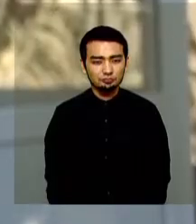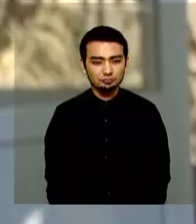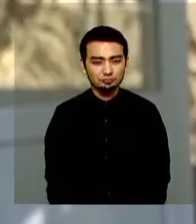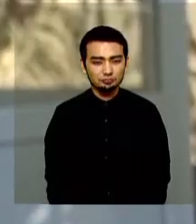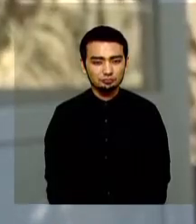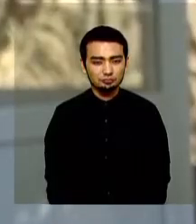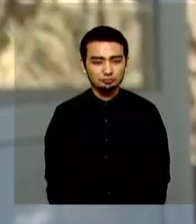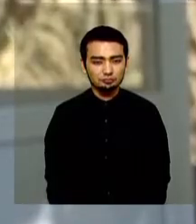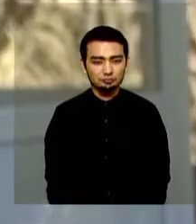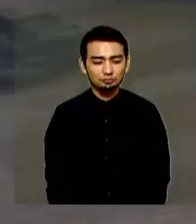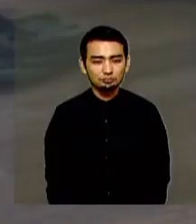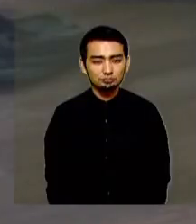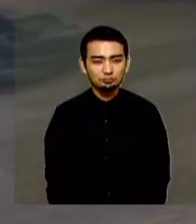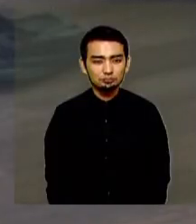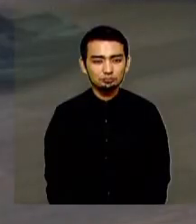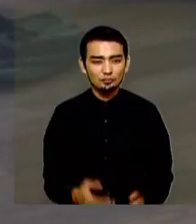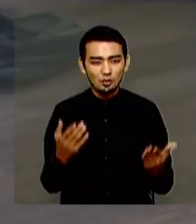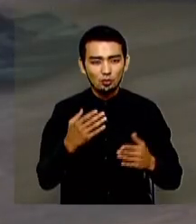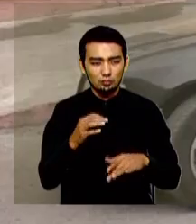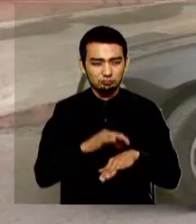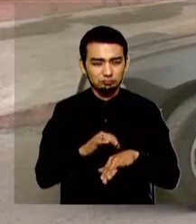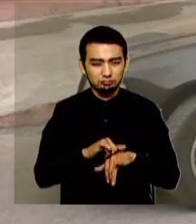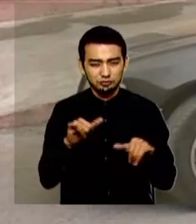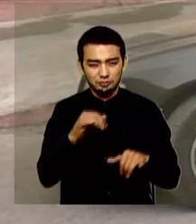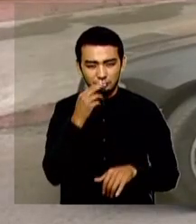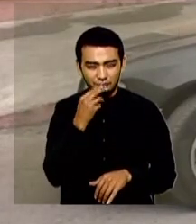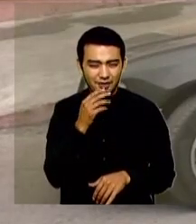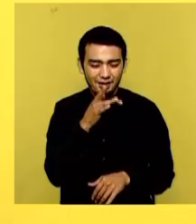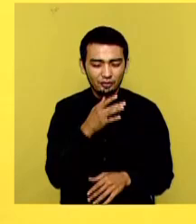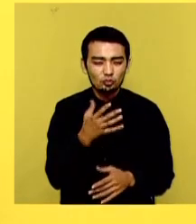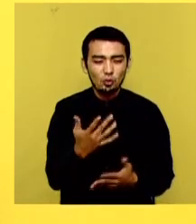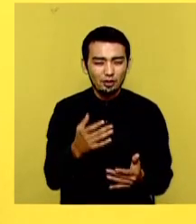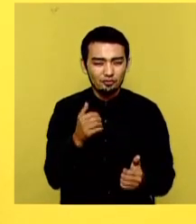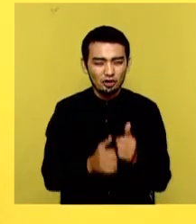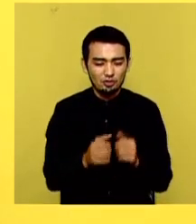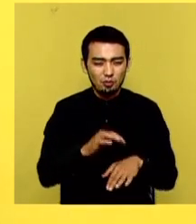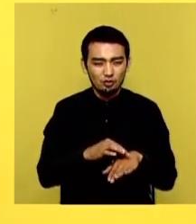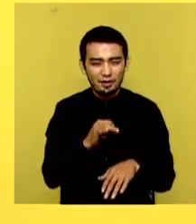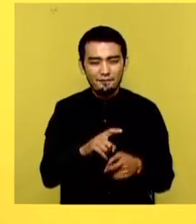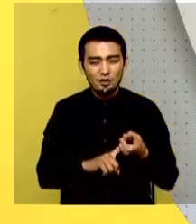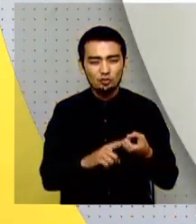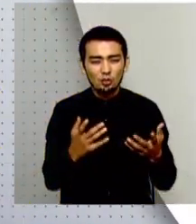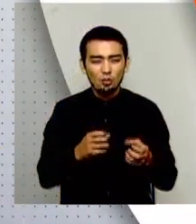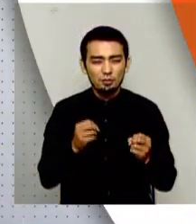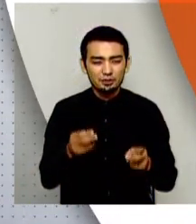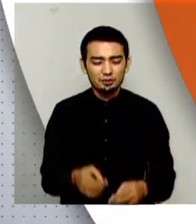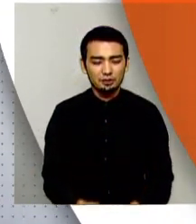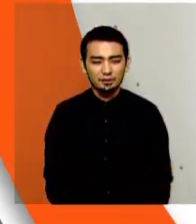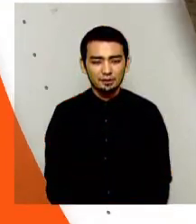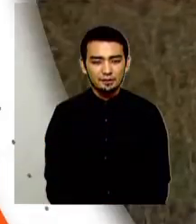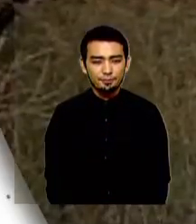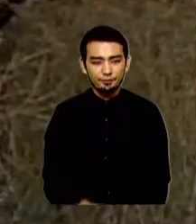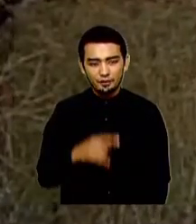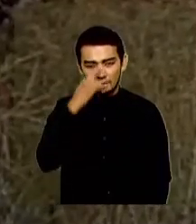Объединенных Арабских Эмиратов. Какая возрастная категория болеет чаще всего и чем опасен вирус?